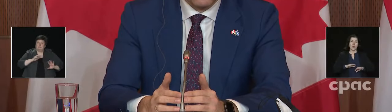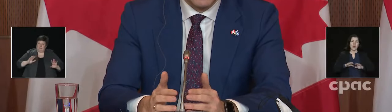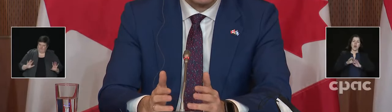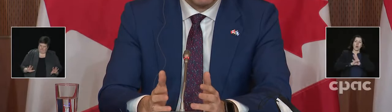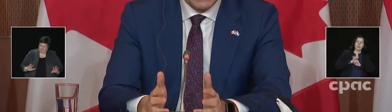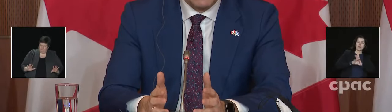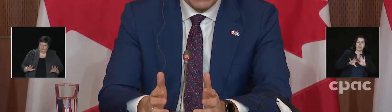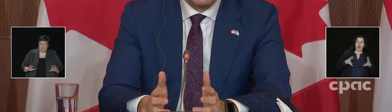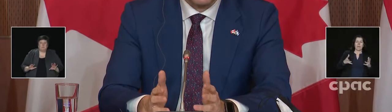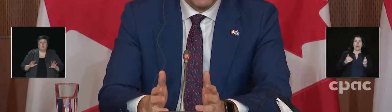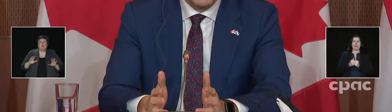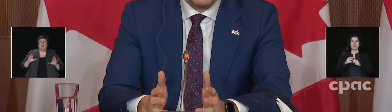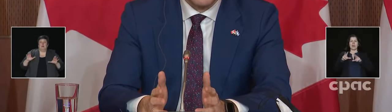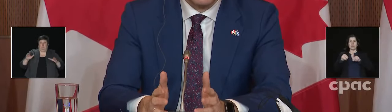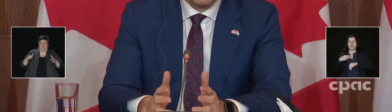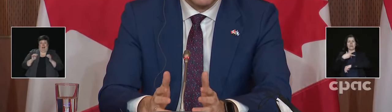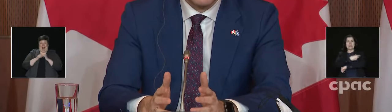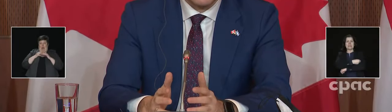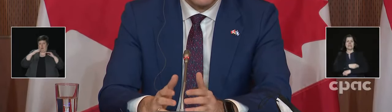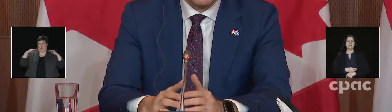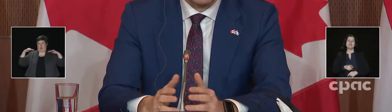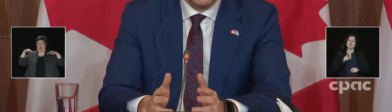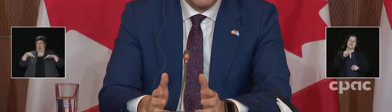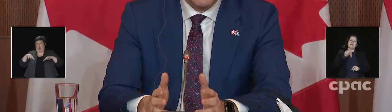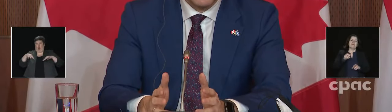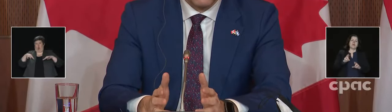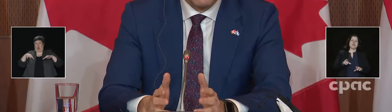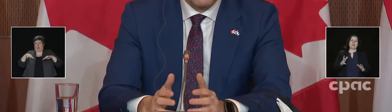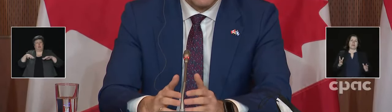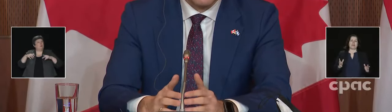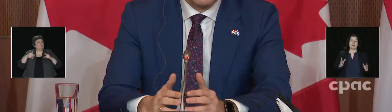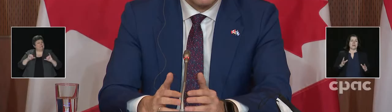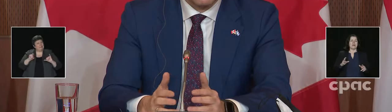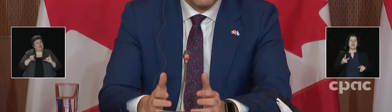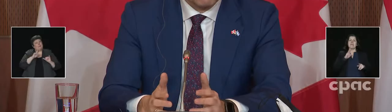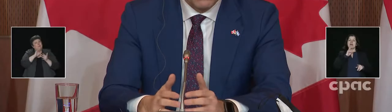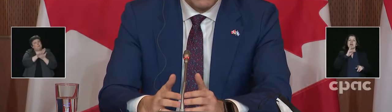dans un contexte de bienveillance. Au Canada, on traite les gens comme ils sont,